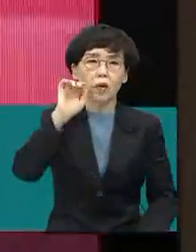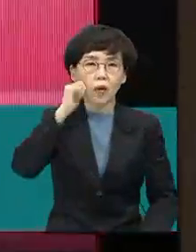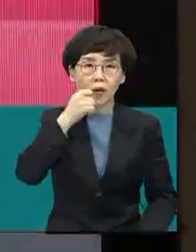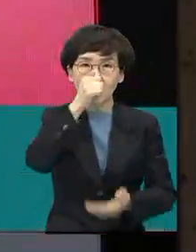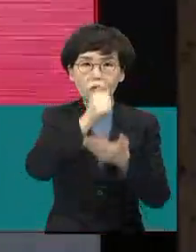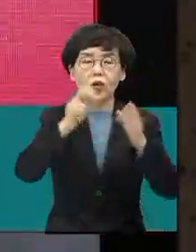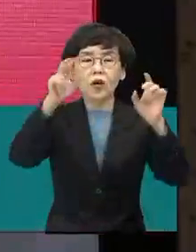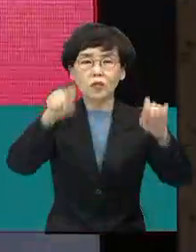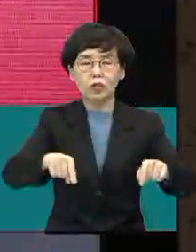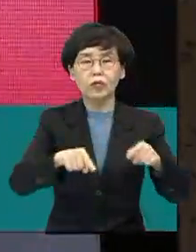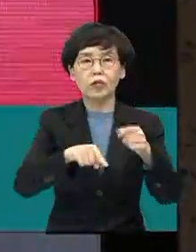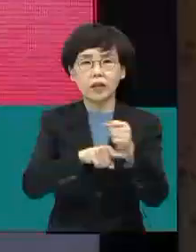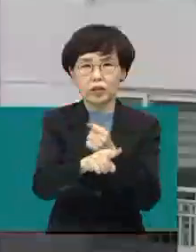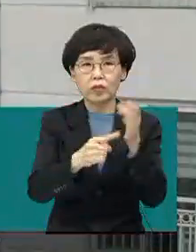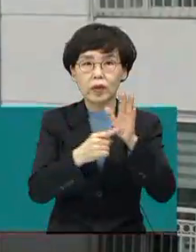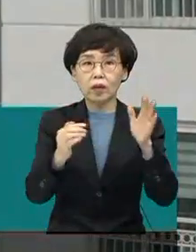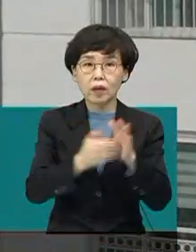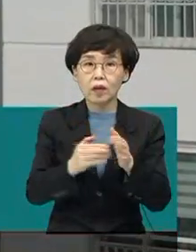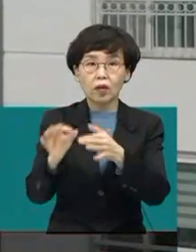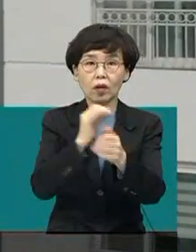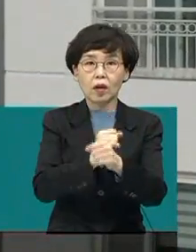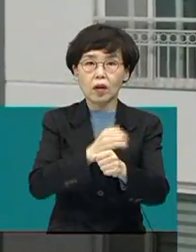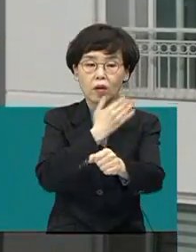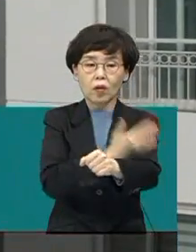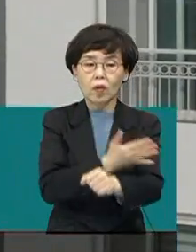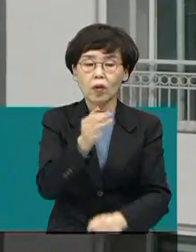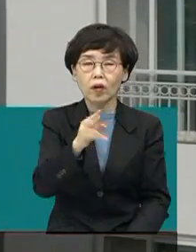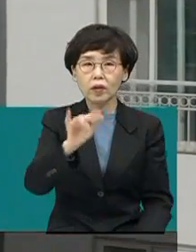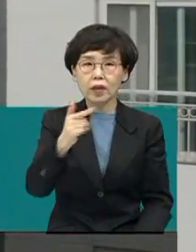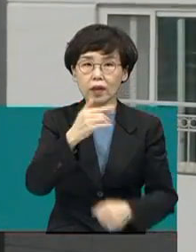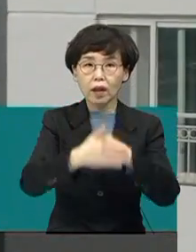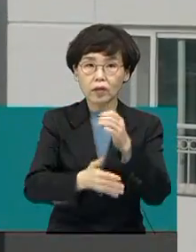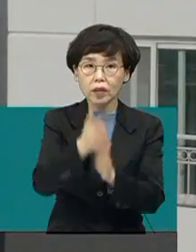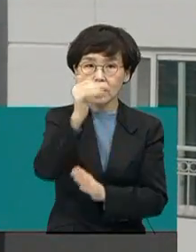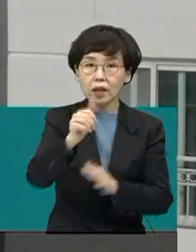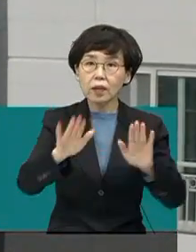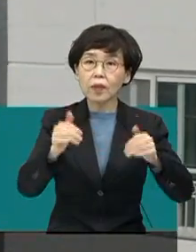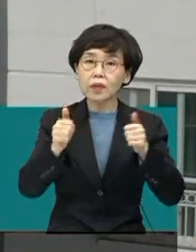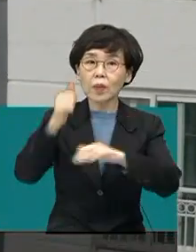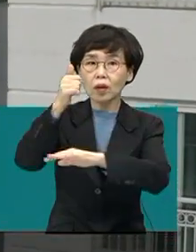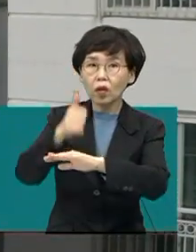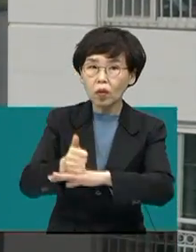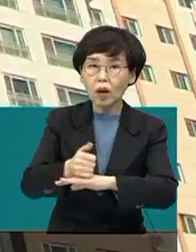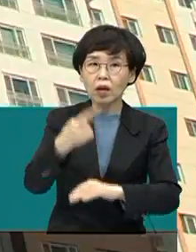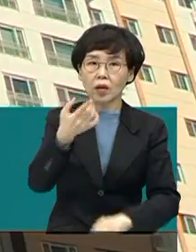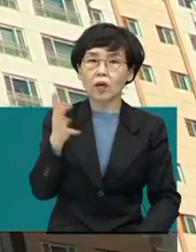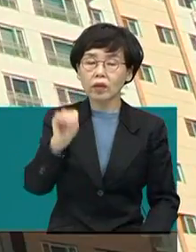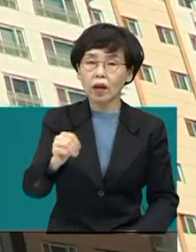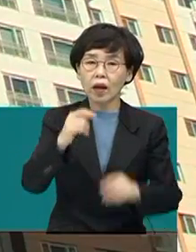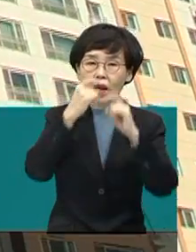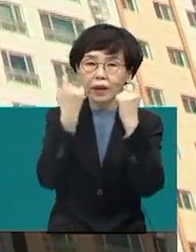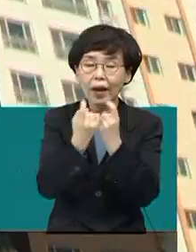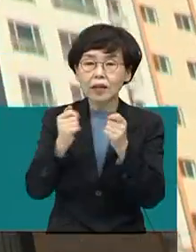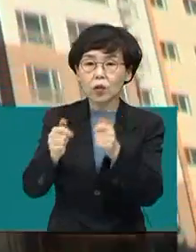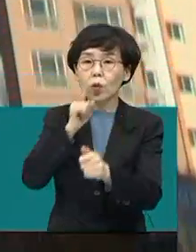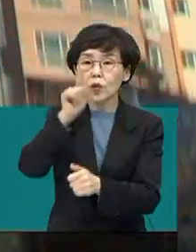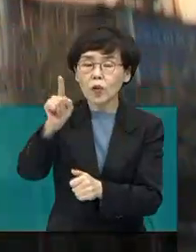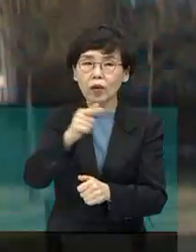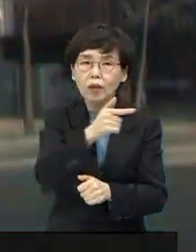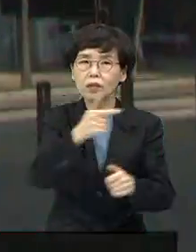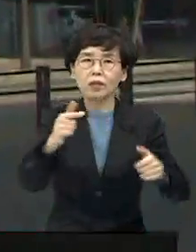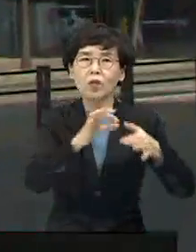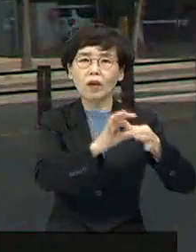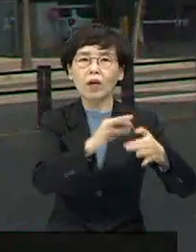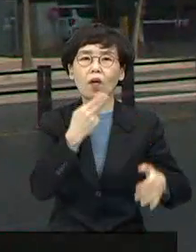선고 이유를 밝혔습니다 이와 관련해 권영진 대구시장 은 이번 재판 결과가 1000억원 때 민사소송의 크게